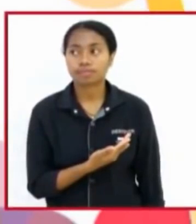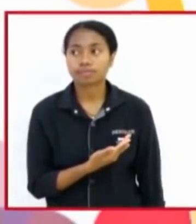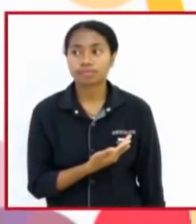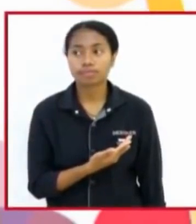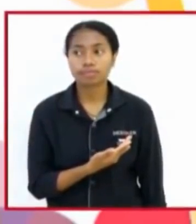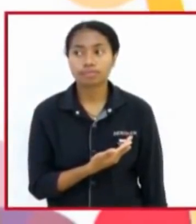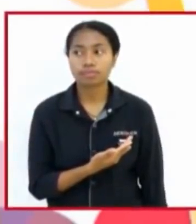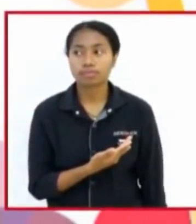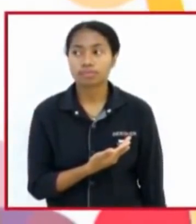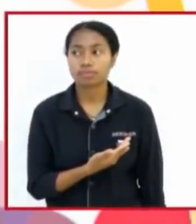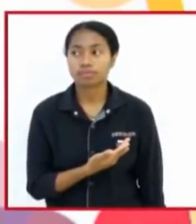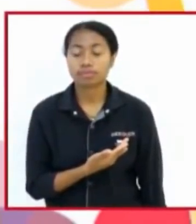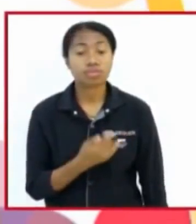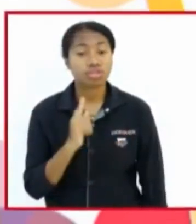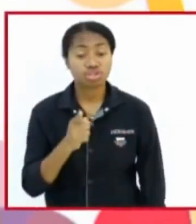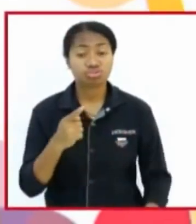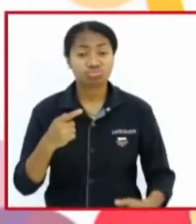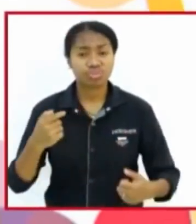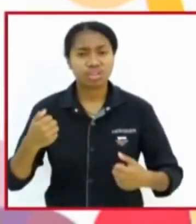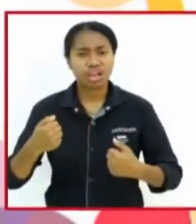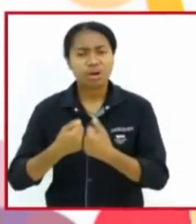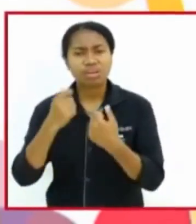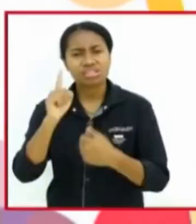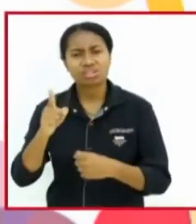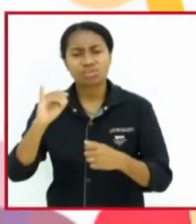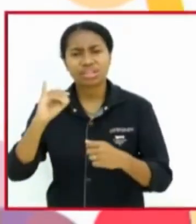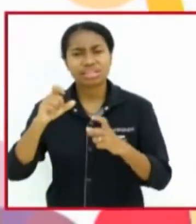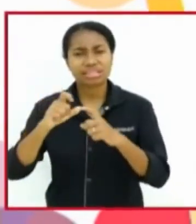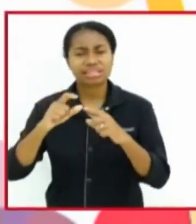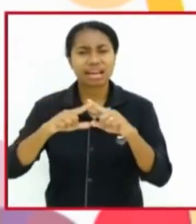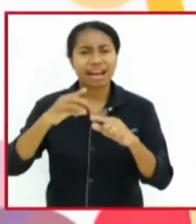lawan satu Israel ini